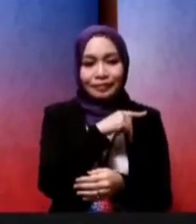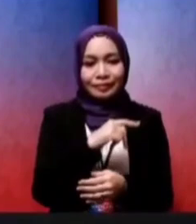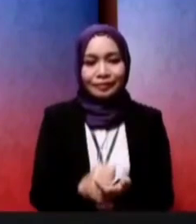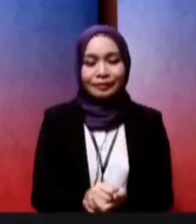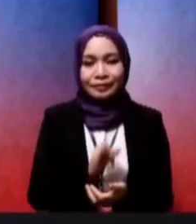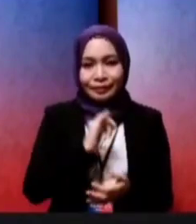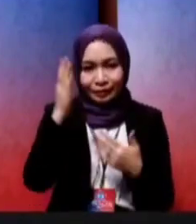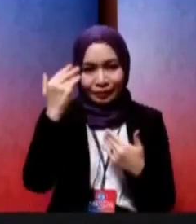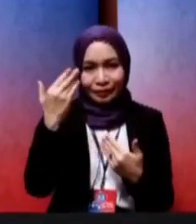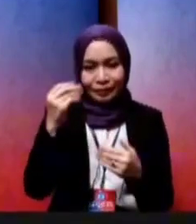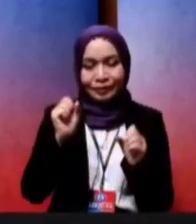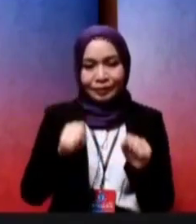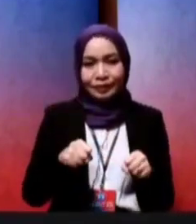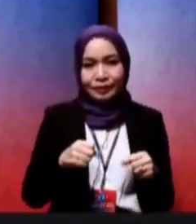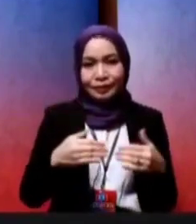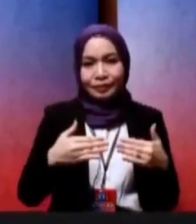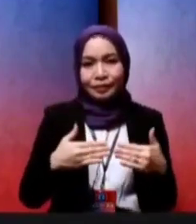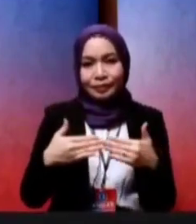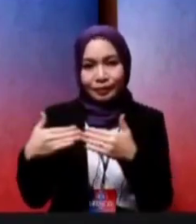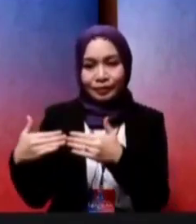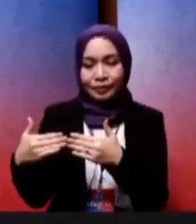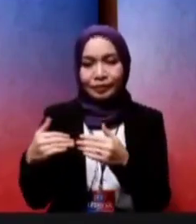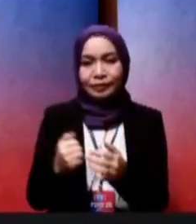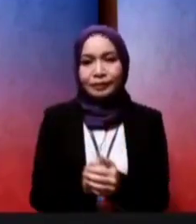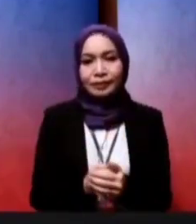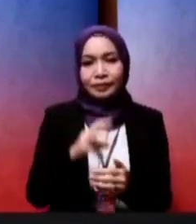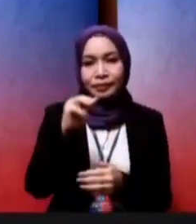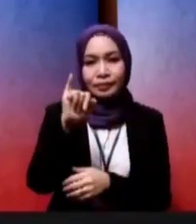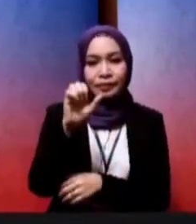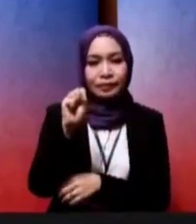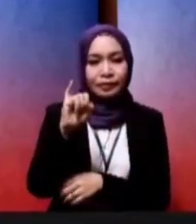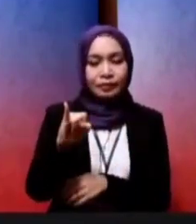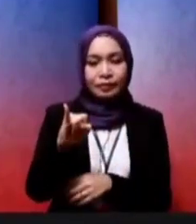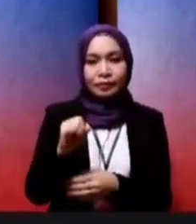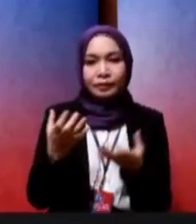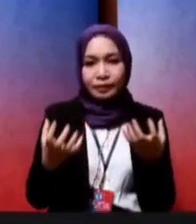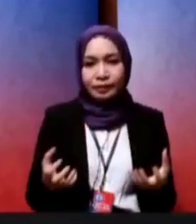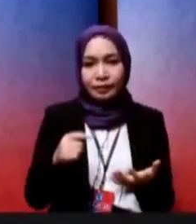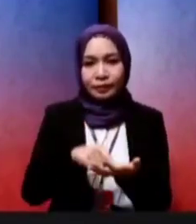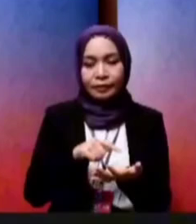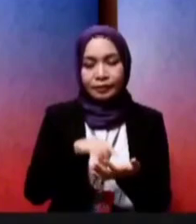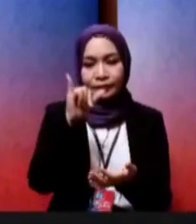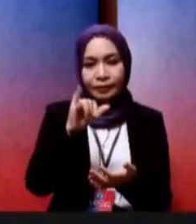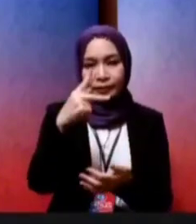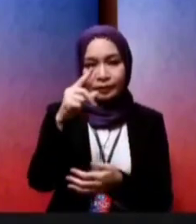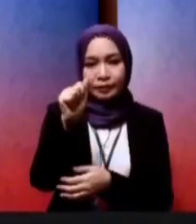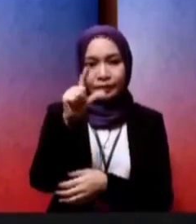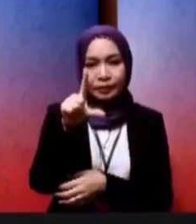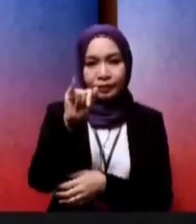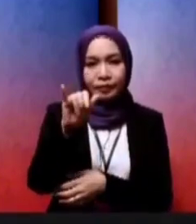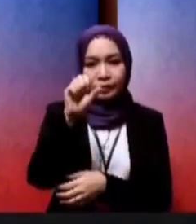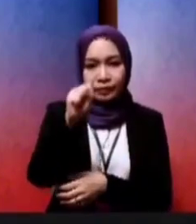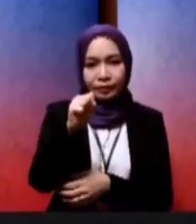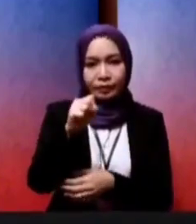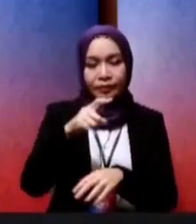melaksanakan perlindungan yang mapan yang kalis masa depan beginilah Yang kita mahukan bila